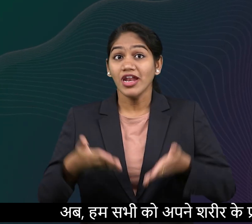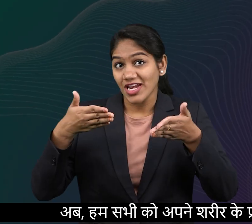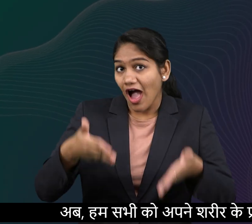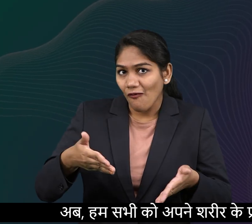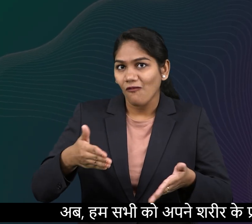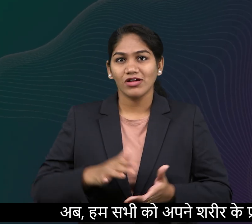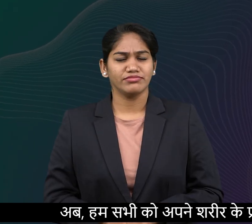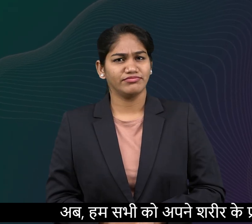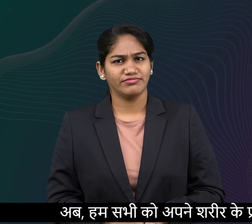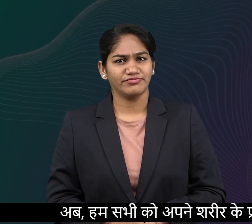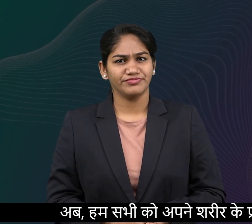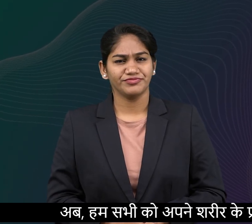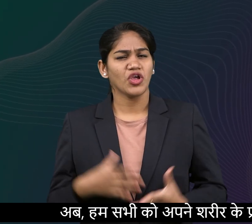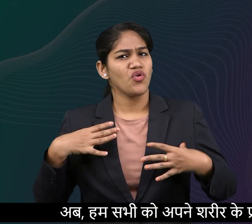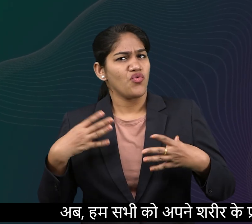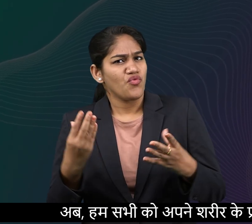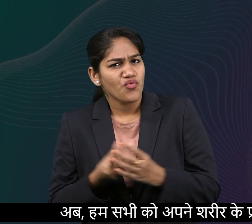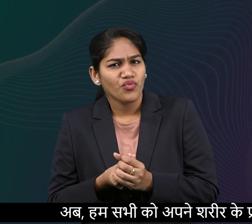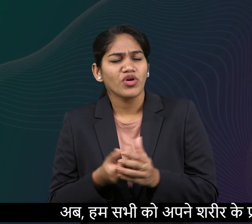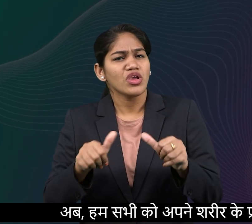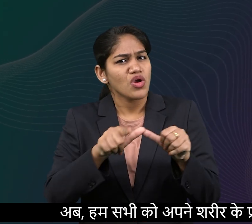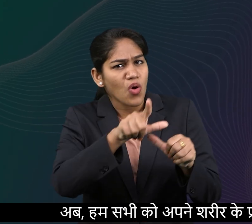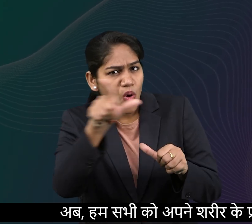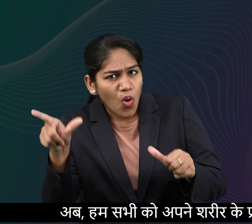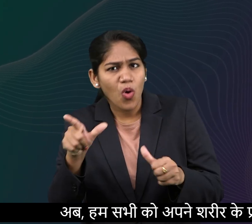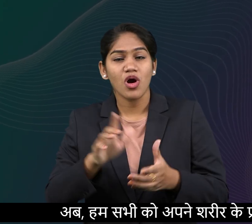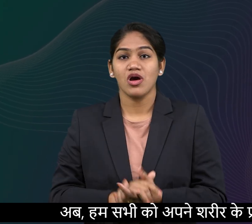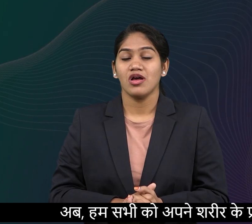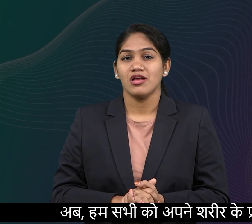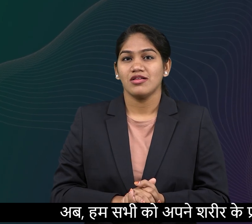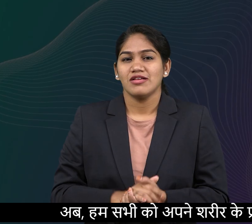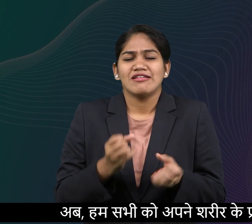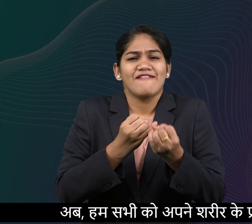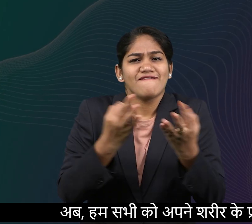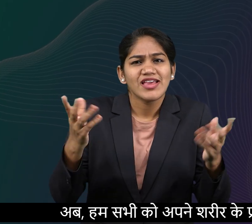अब हम सभी को अपने शरीर के प्रत्येक भाग के विभिन्न कार्यों को सीखना